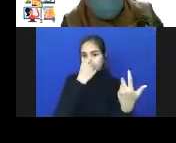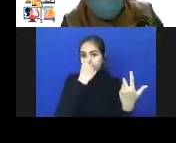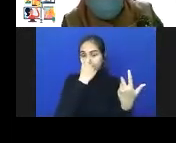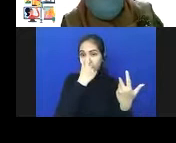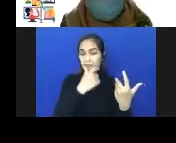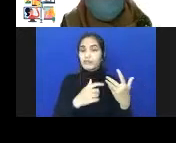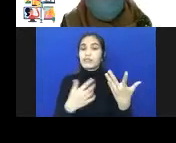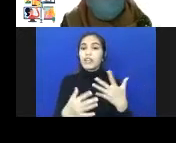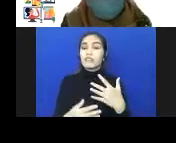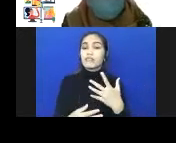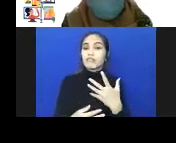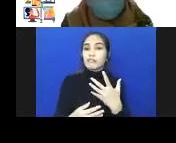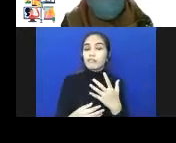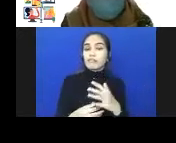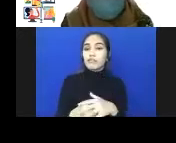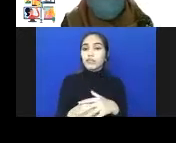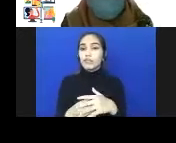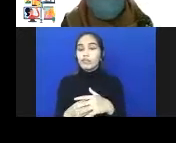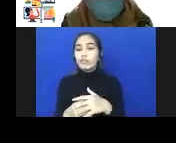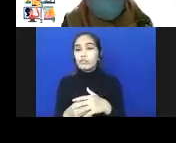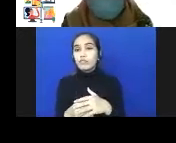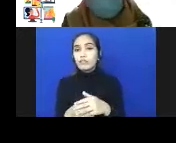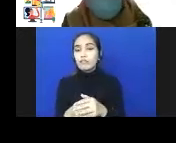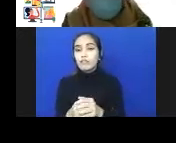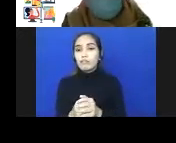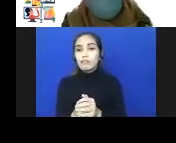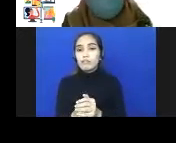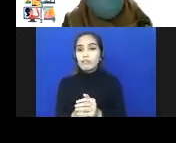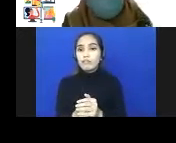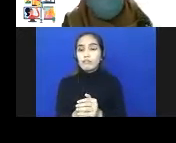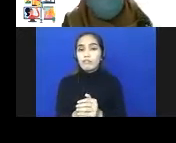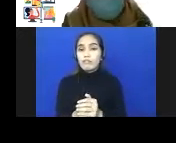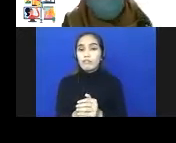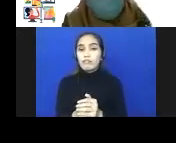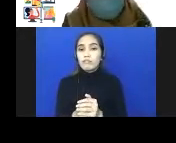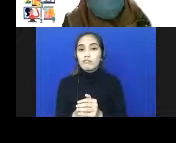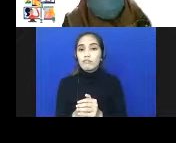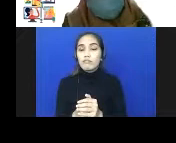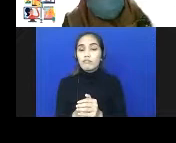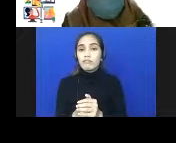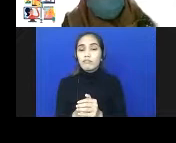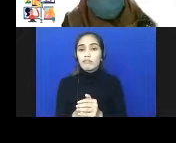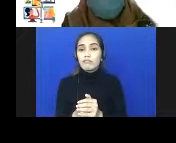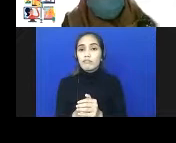dibanding teman-teman mungkin pelatihan yang full di dalam satu tempat.